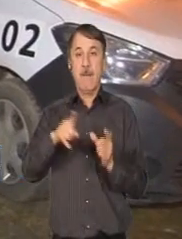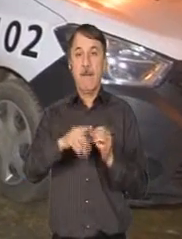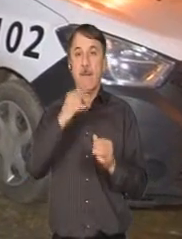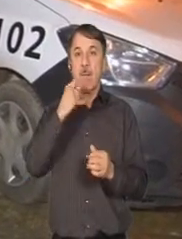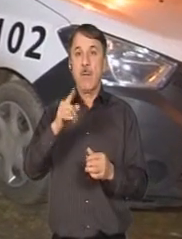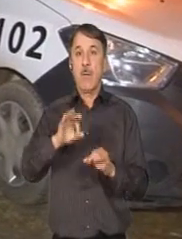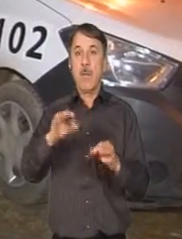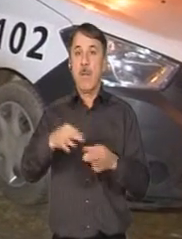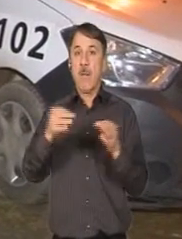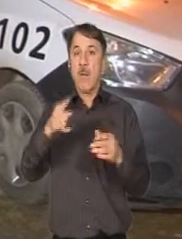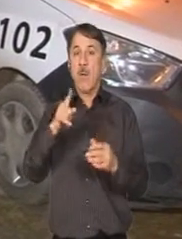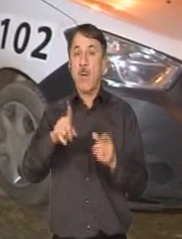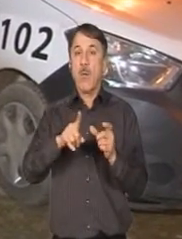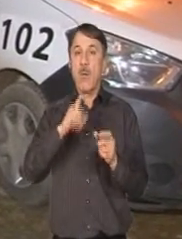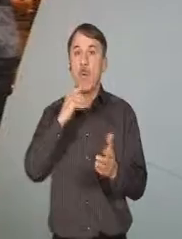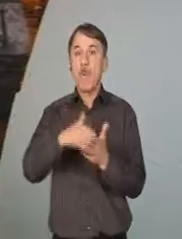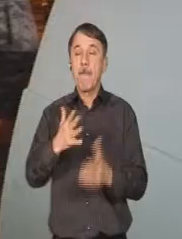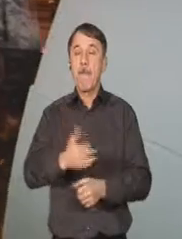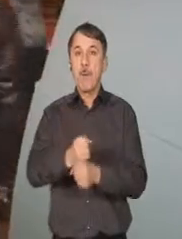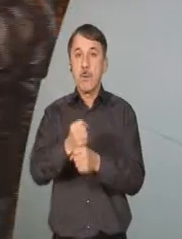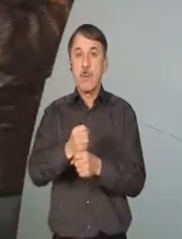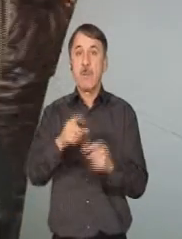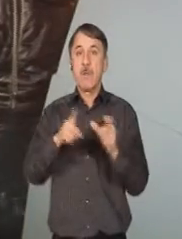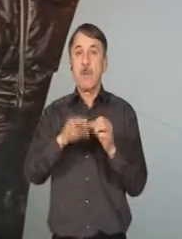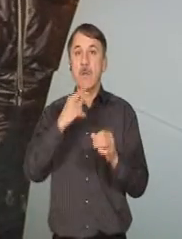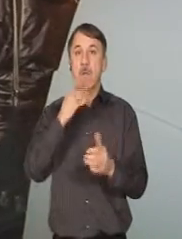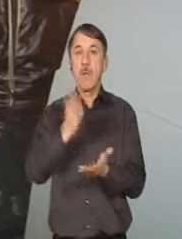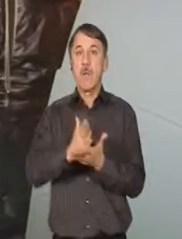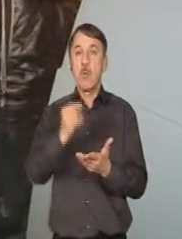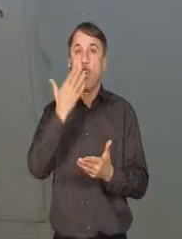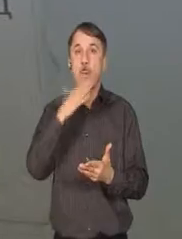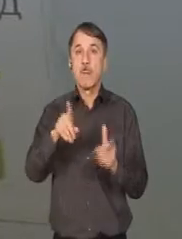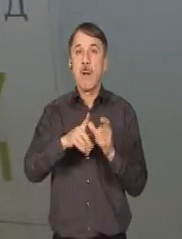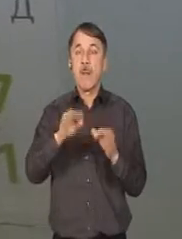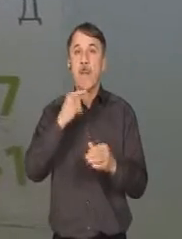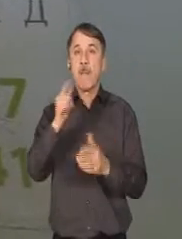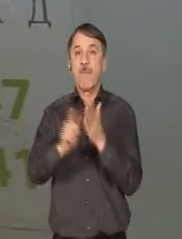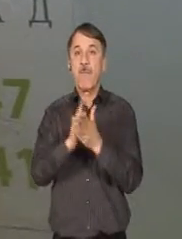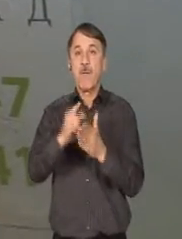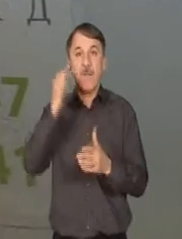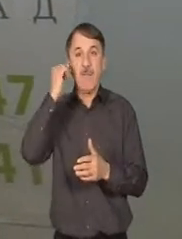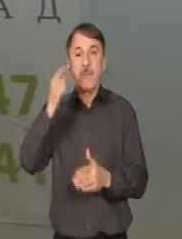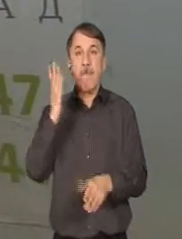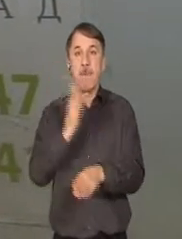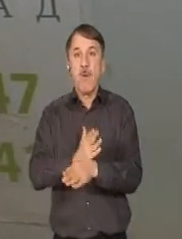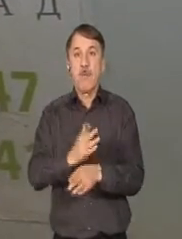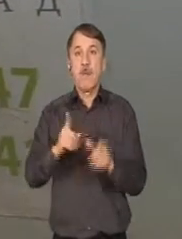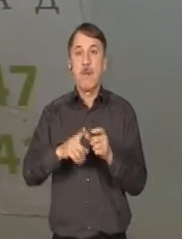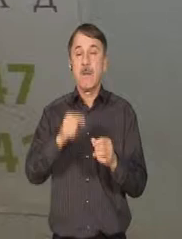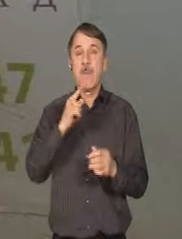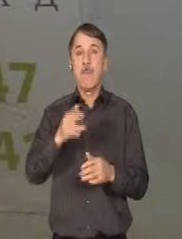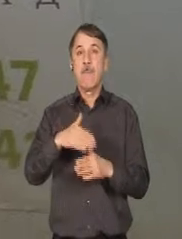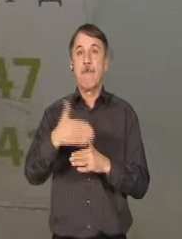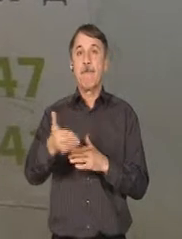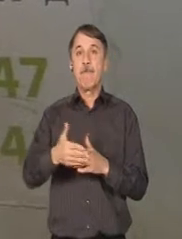Kako kažu ovom preduzeću, odmah nakon napada izašli su na teren, ali nisu uspeli da utvrde da li je devojčicu povredio vlasnički